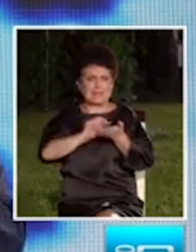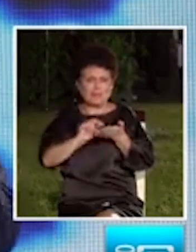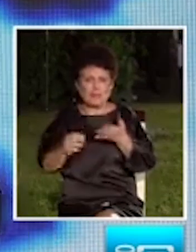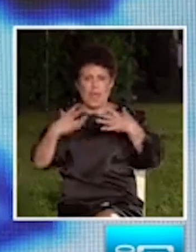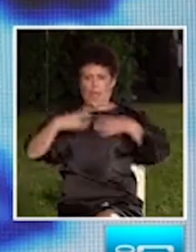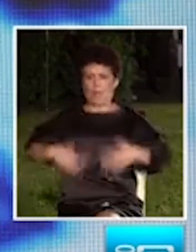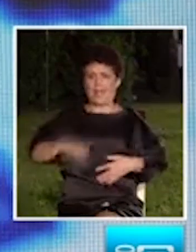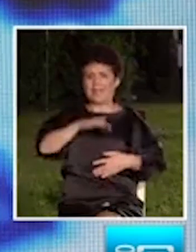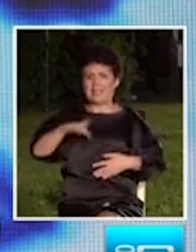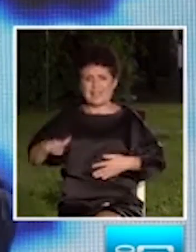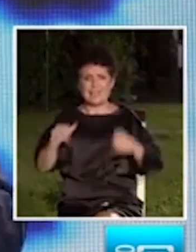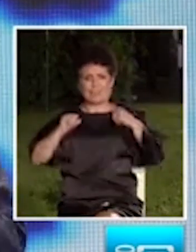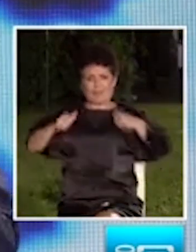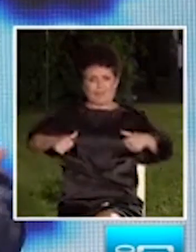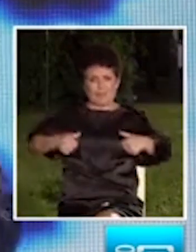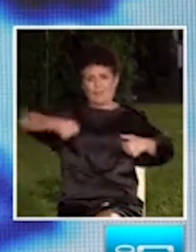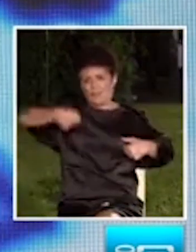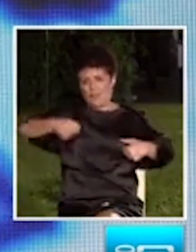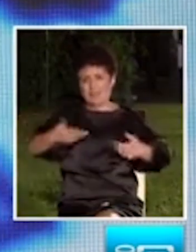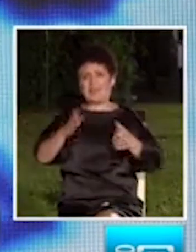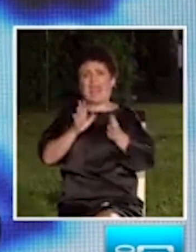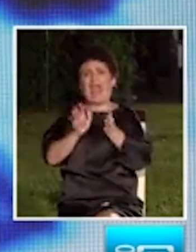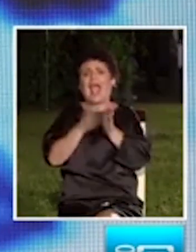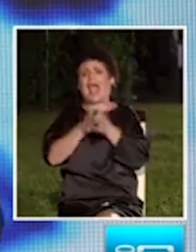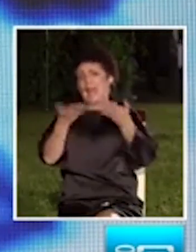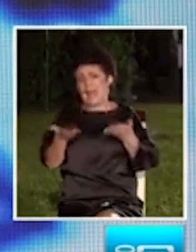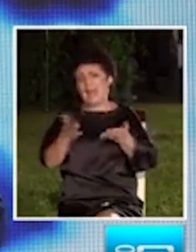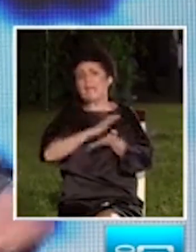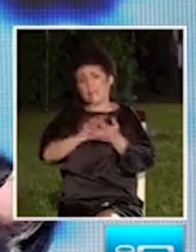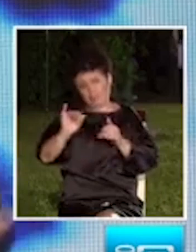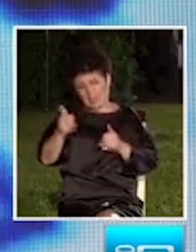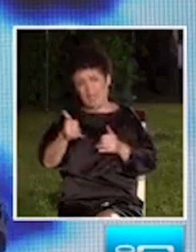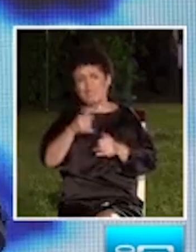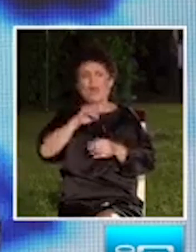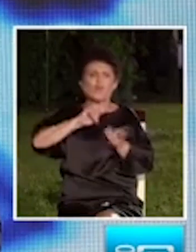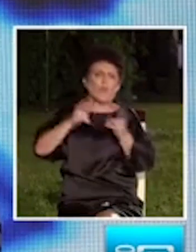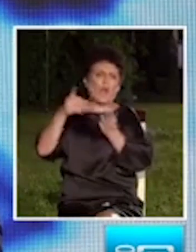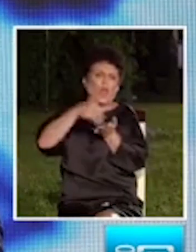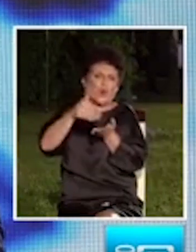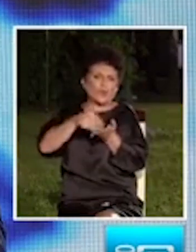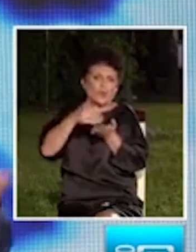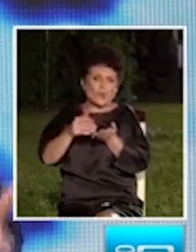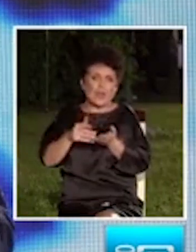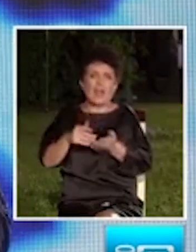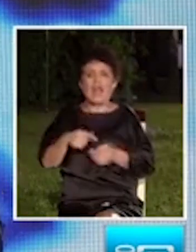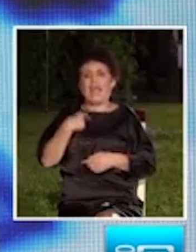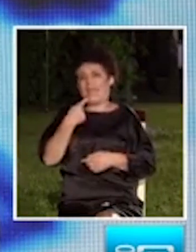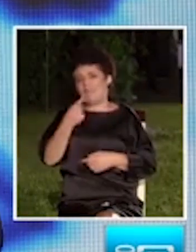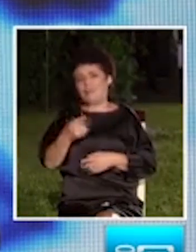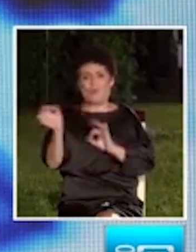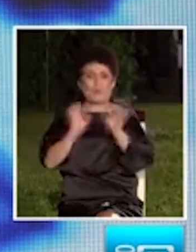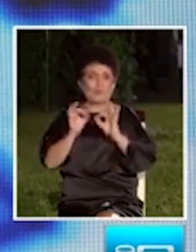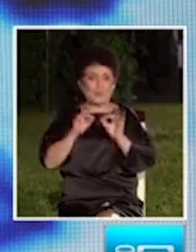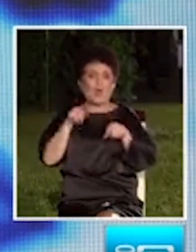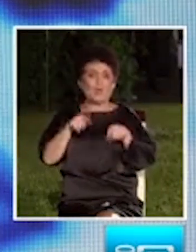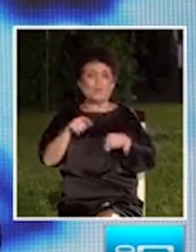и облека на децата, и чанти, и се што е, книгите ги добиват, нели, бесплатно, мал милион трошат и тогаш се случуваат. Па тогаш и да ги обезбедиме.